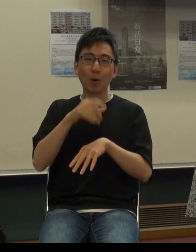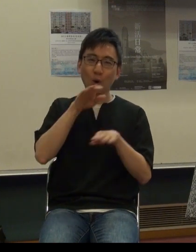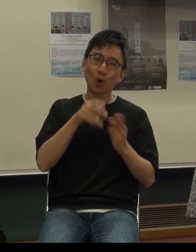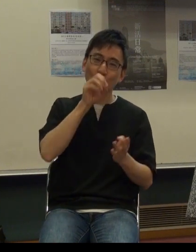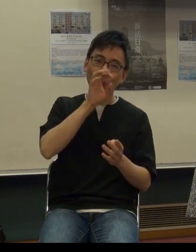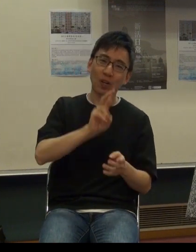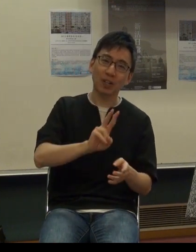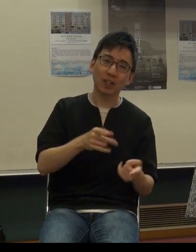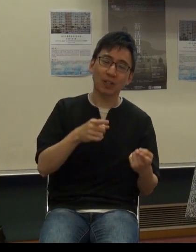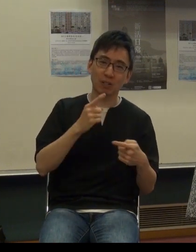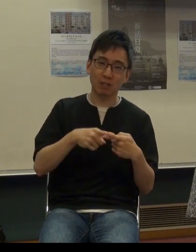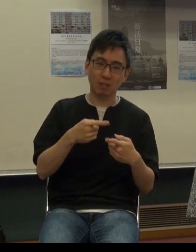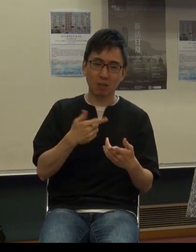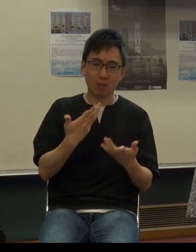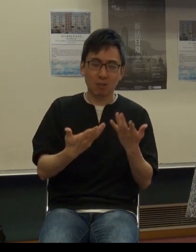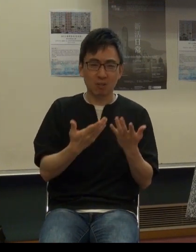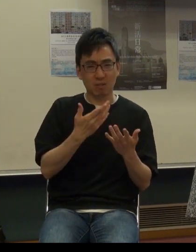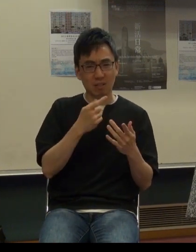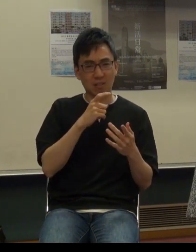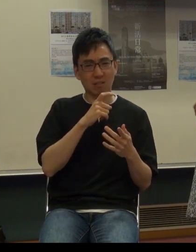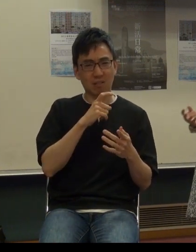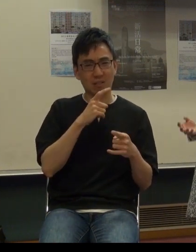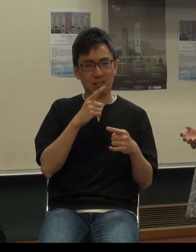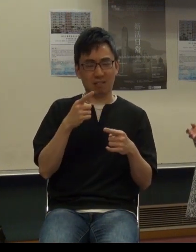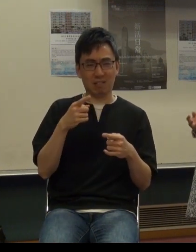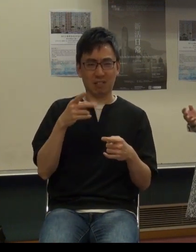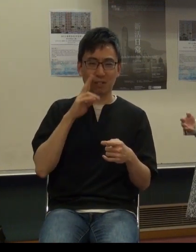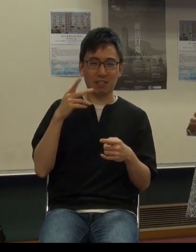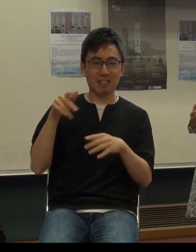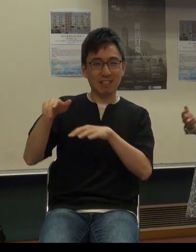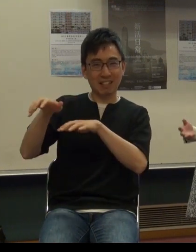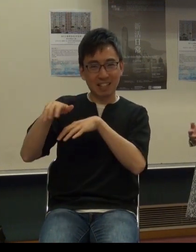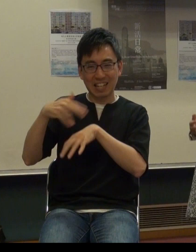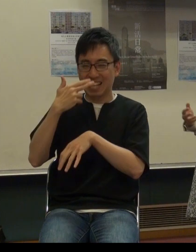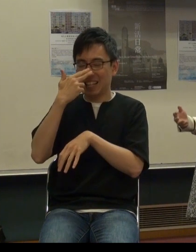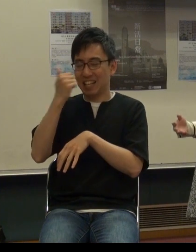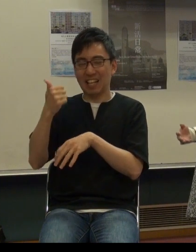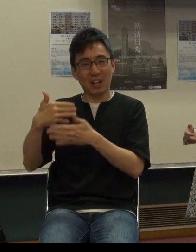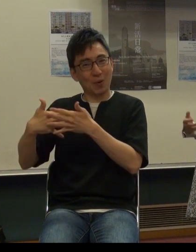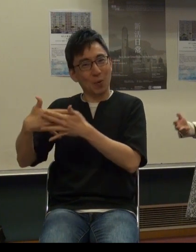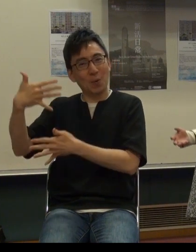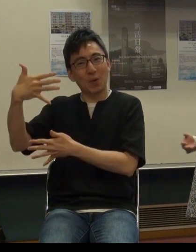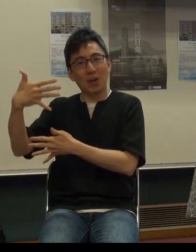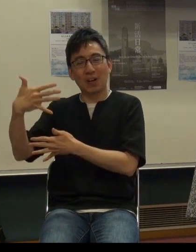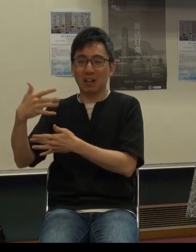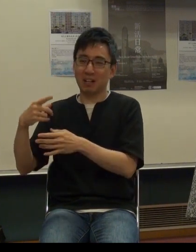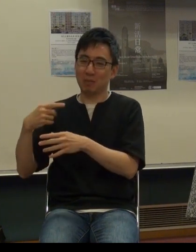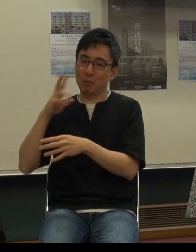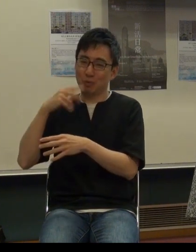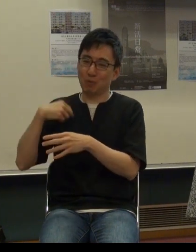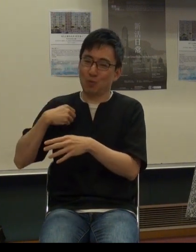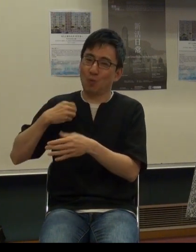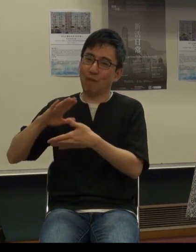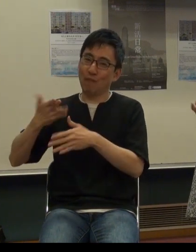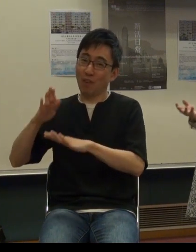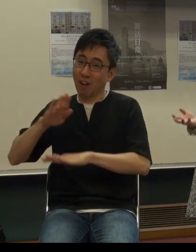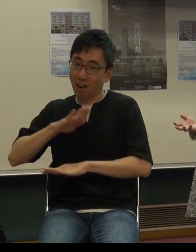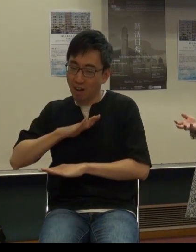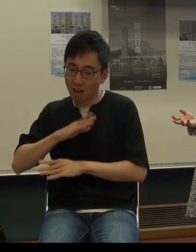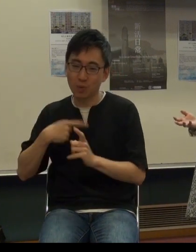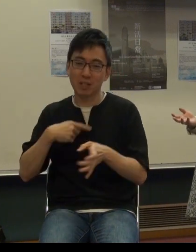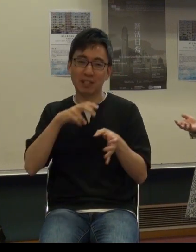講啦，我哋冇人即係好少啦嚇，真係有機會去住喺嗰啲新界好靚嗰啲嘅中式嘅建築，亦都冇機會